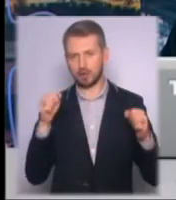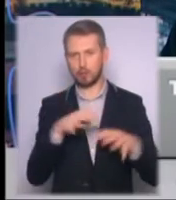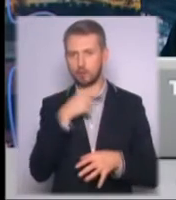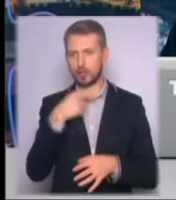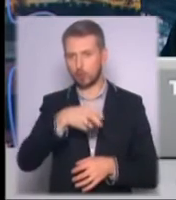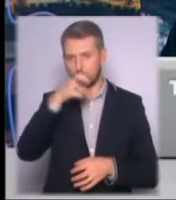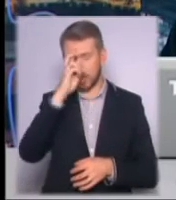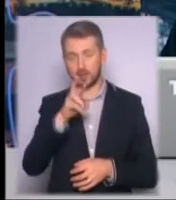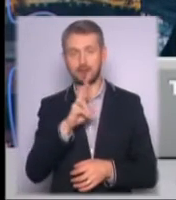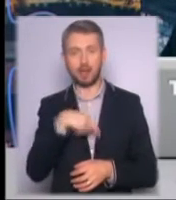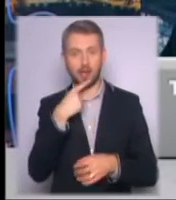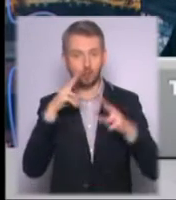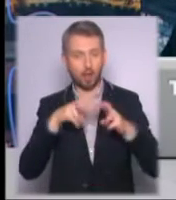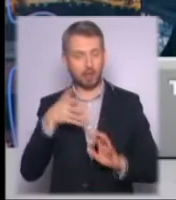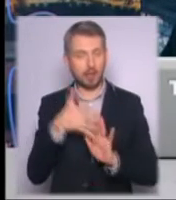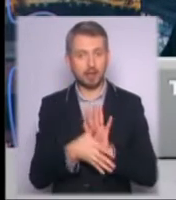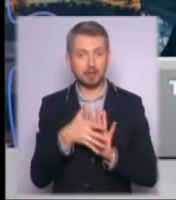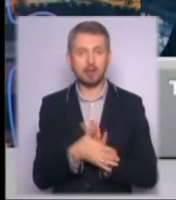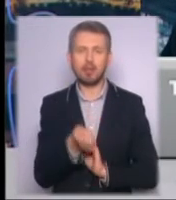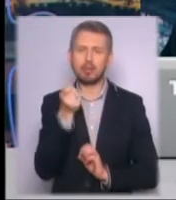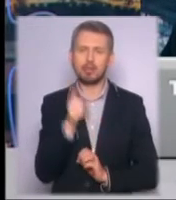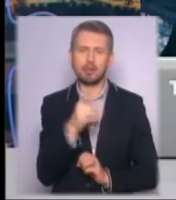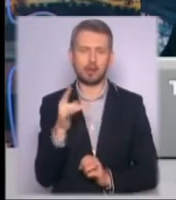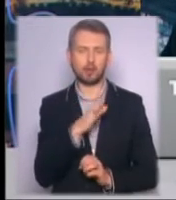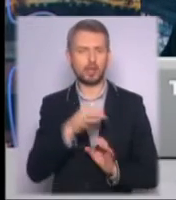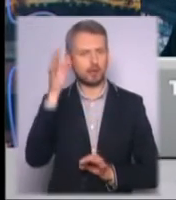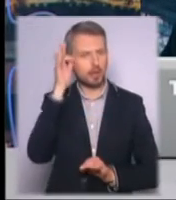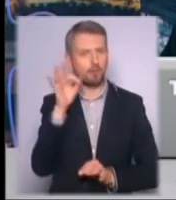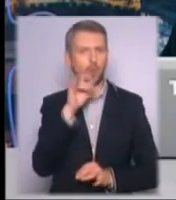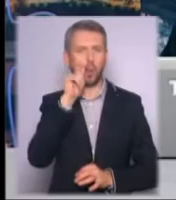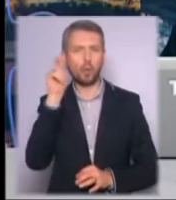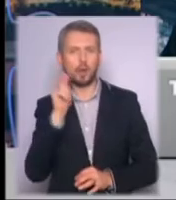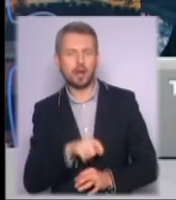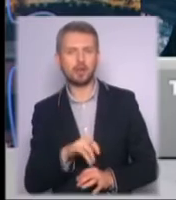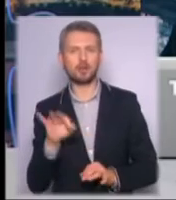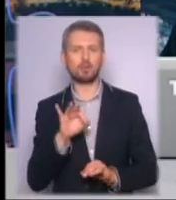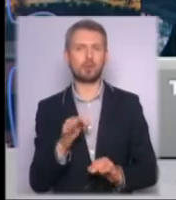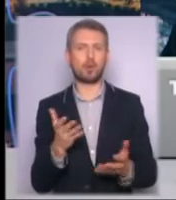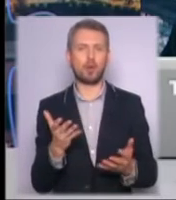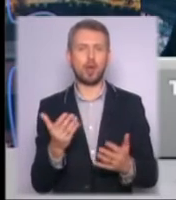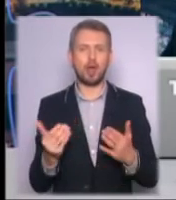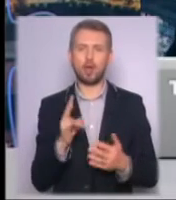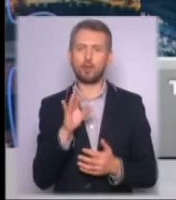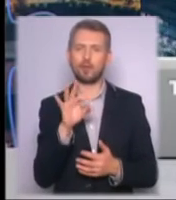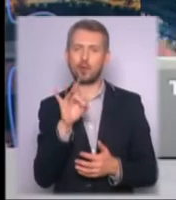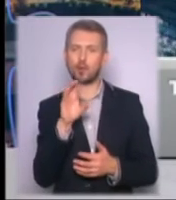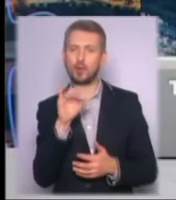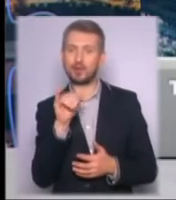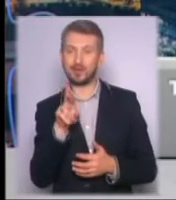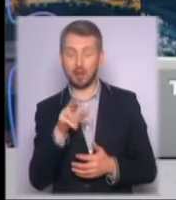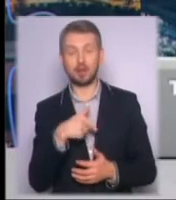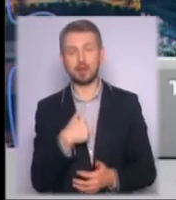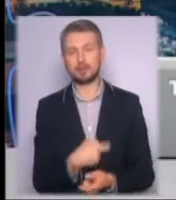як зазначають аналітики, ані разу не згадав ні про Україну, ні хоча б там про Новоросію. Я візьму на себе